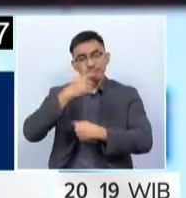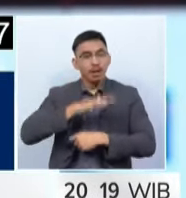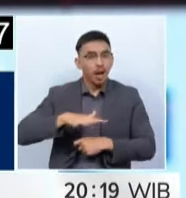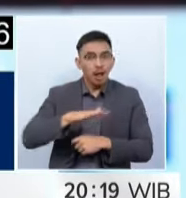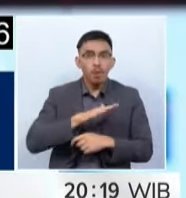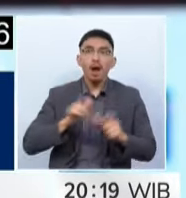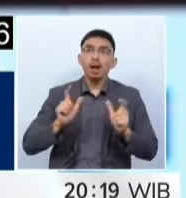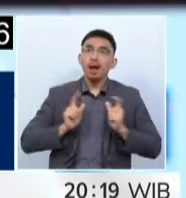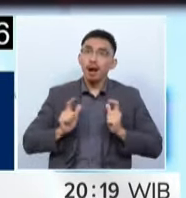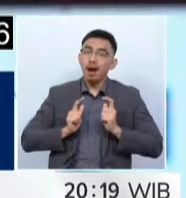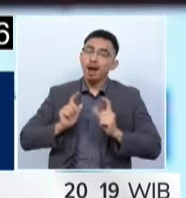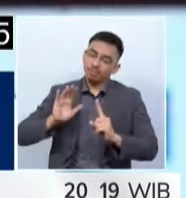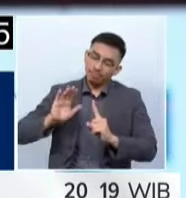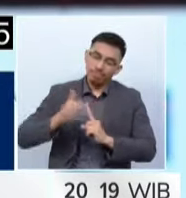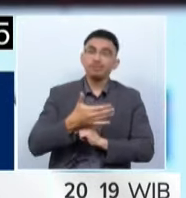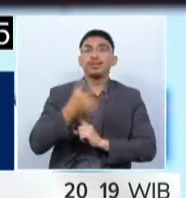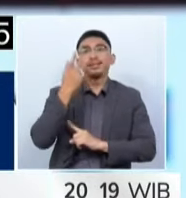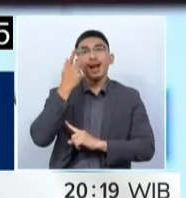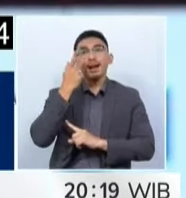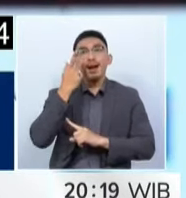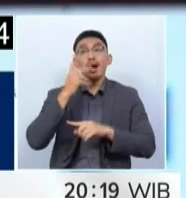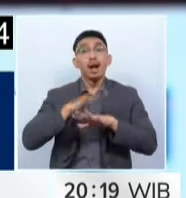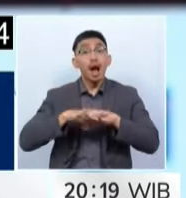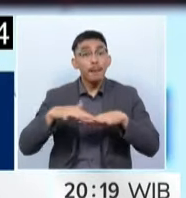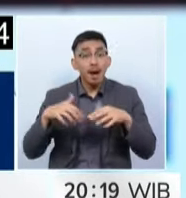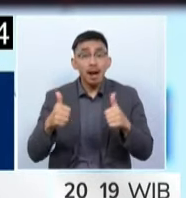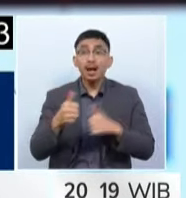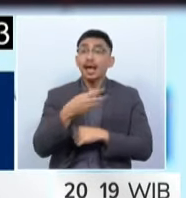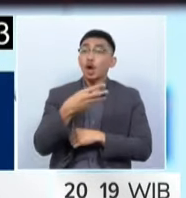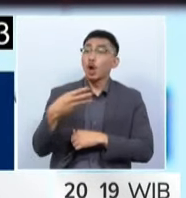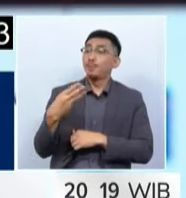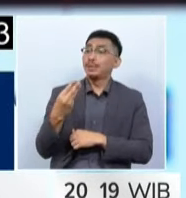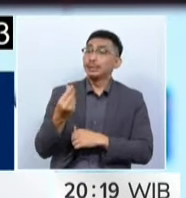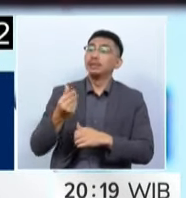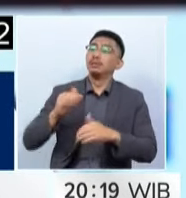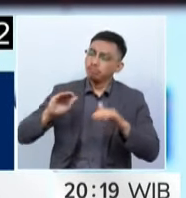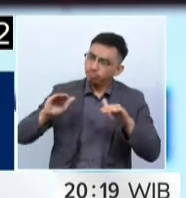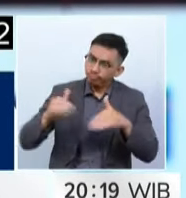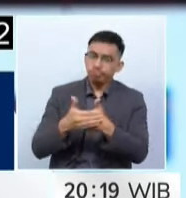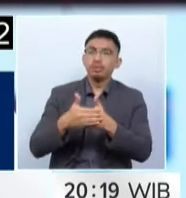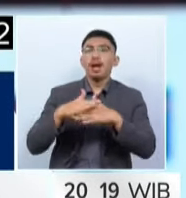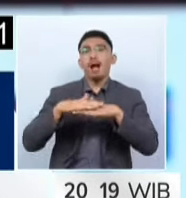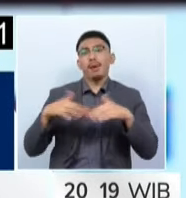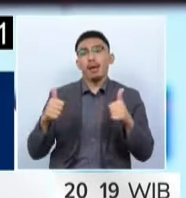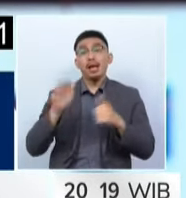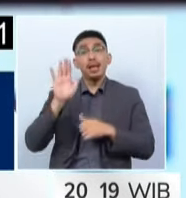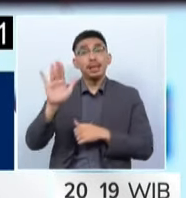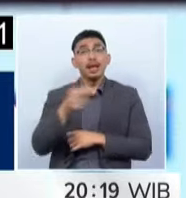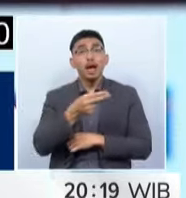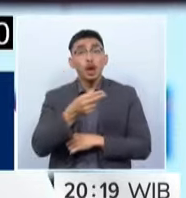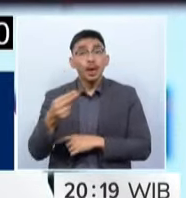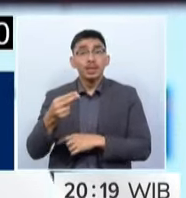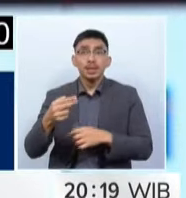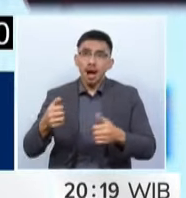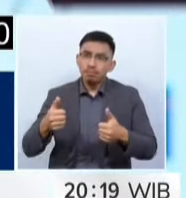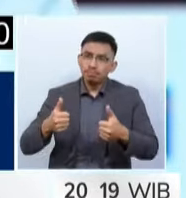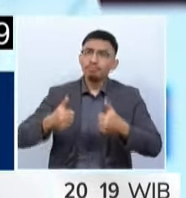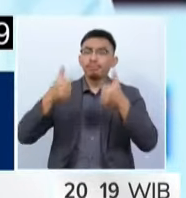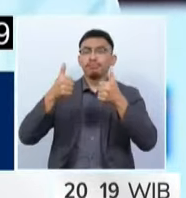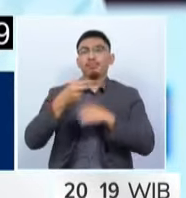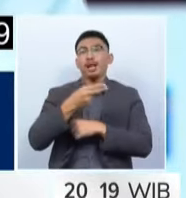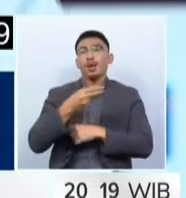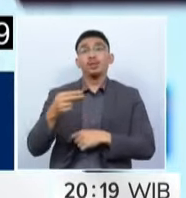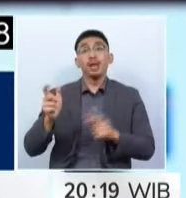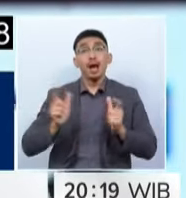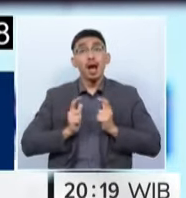amankan pembangunan kita menuju Indonesia Makmur Indonesia kaya Terima kasih Masih ada sisa waktu